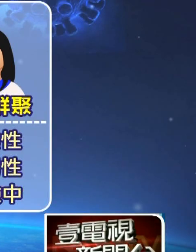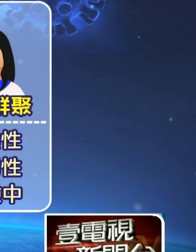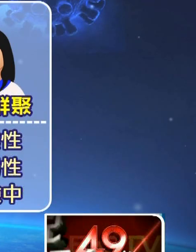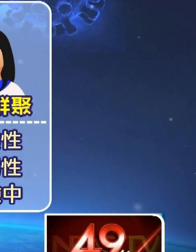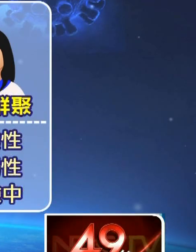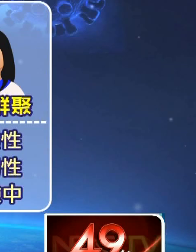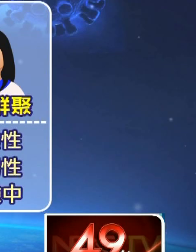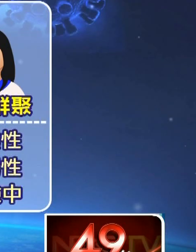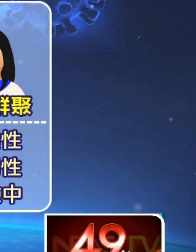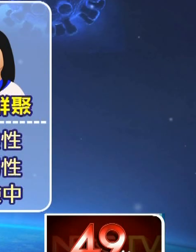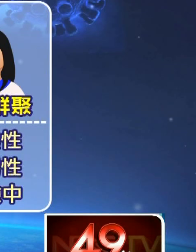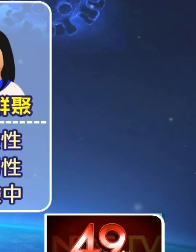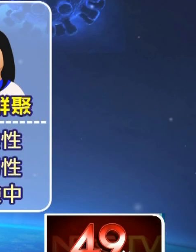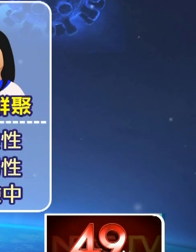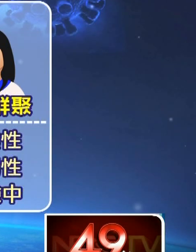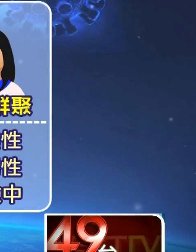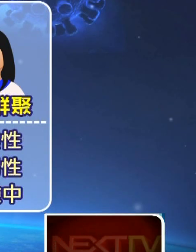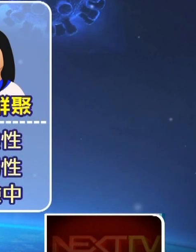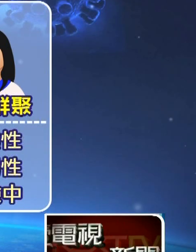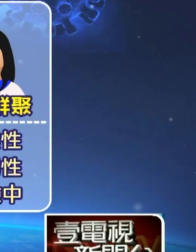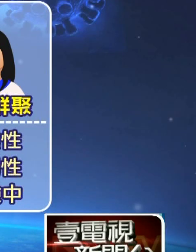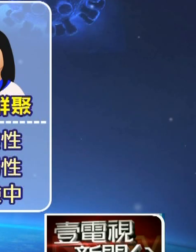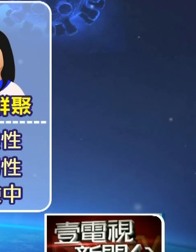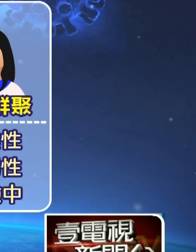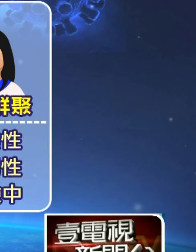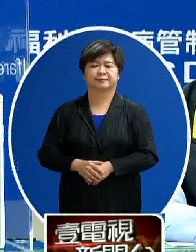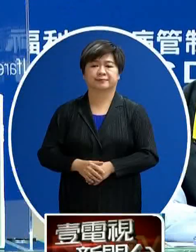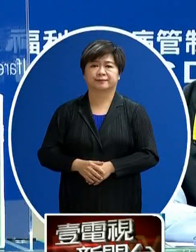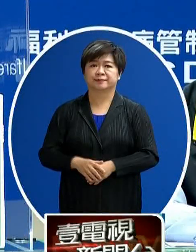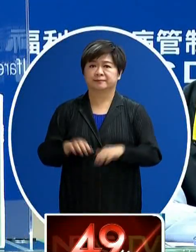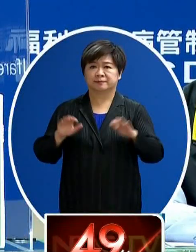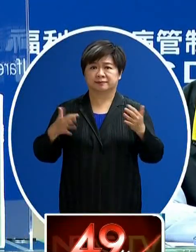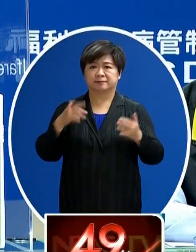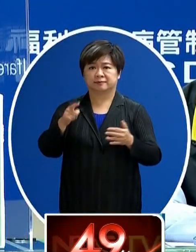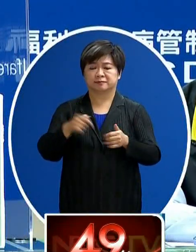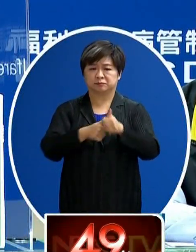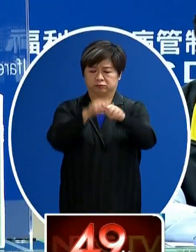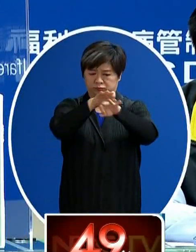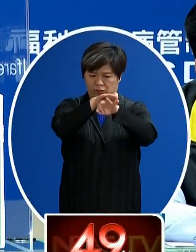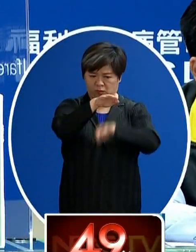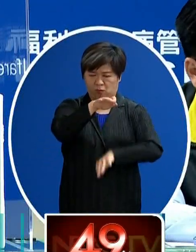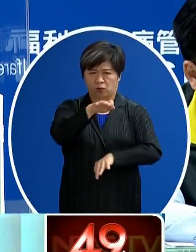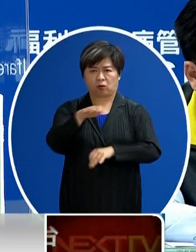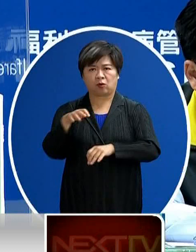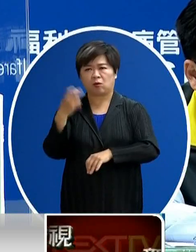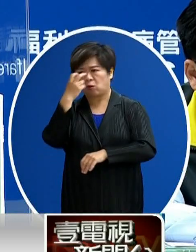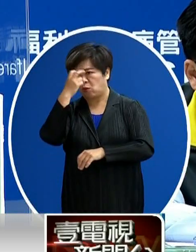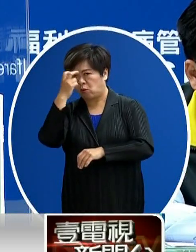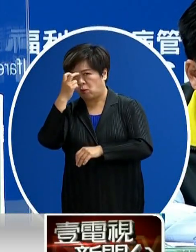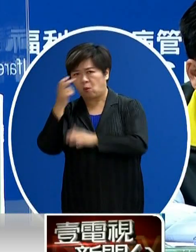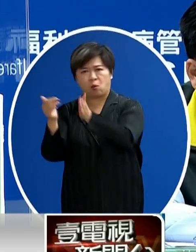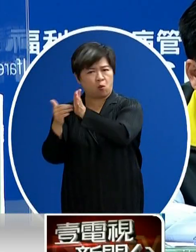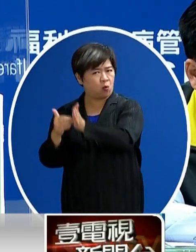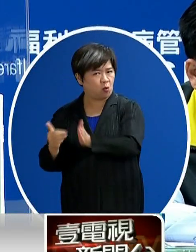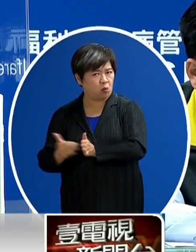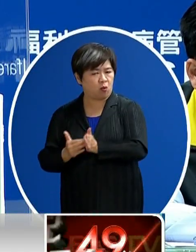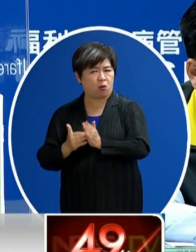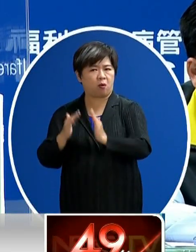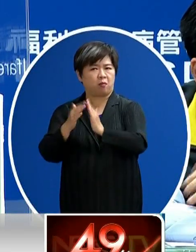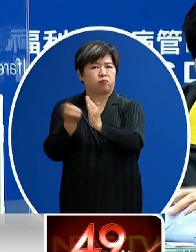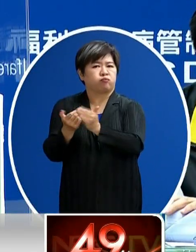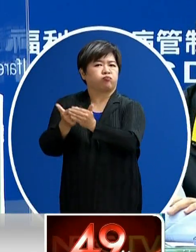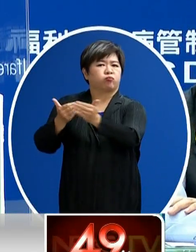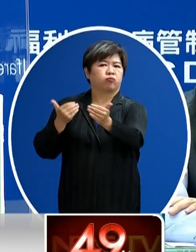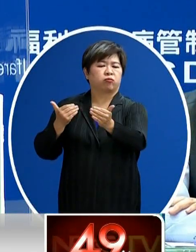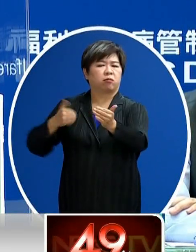揪出28名阳性，还有100人检验当中。 该框的也框，该检验出来的也检验在隔离中